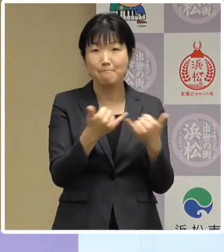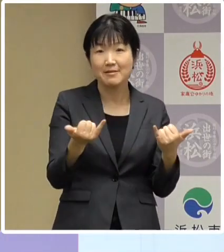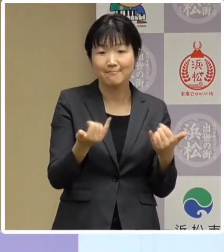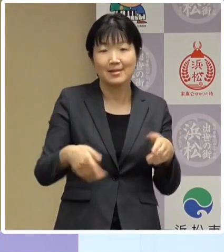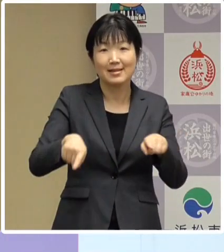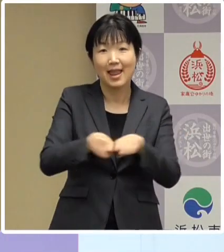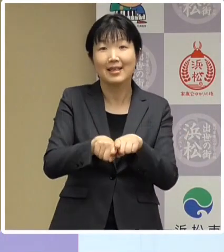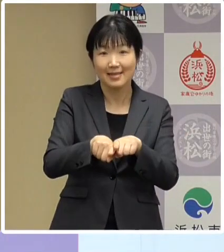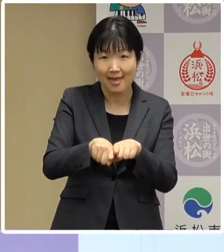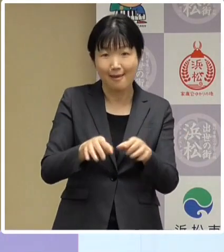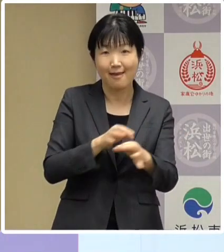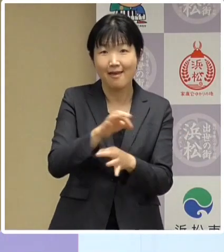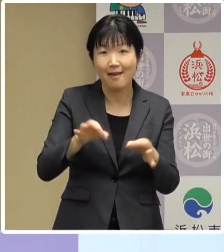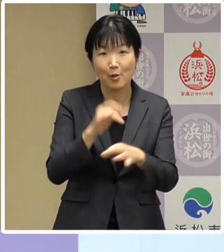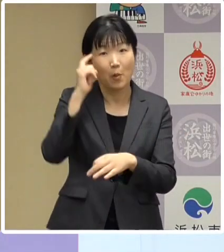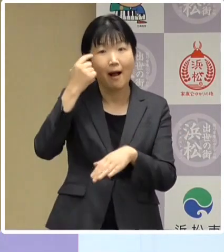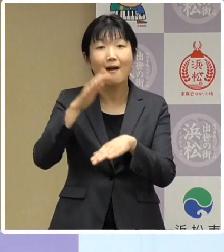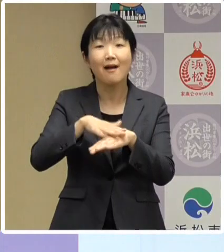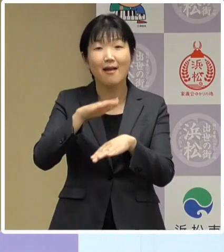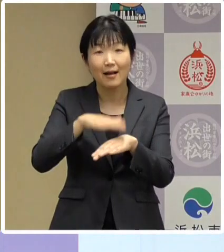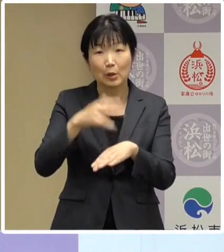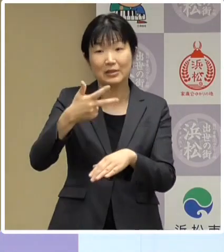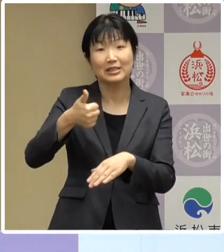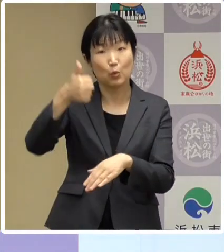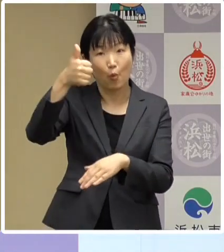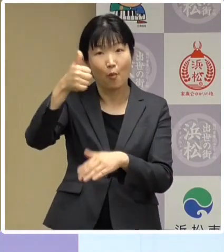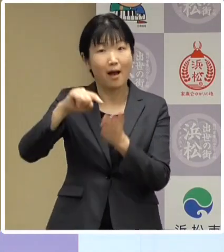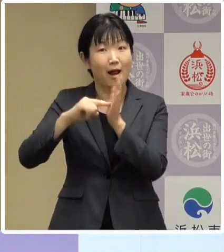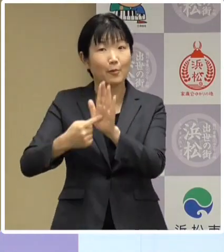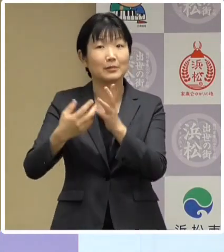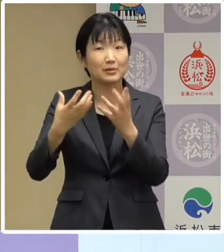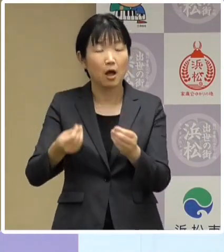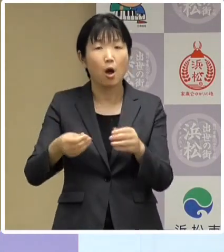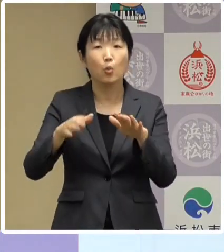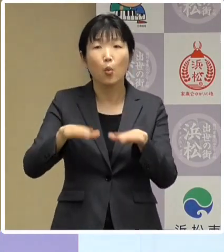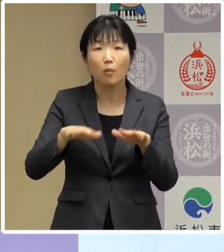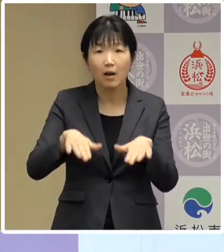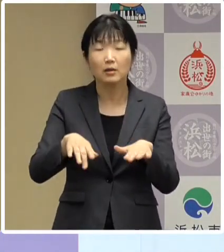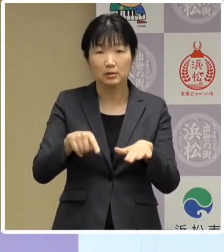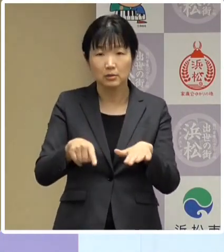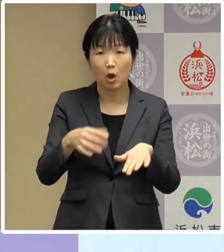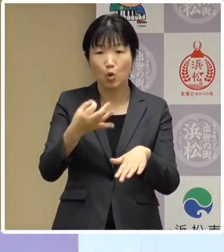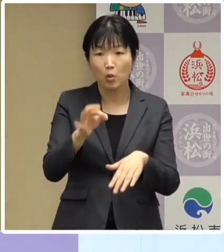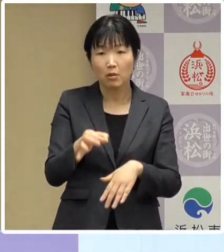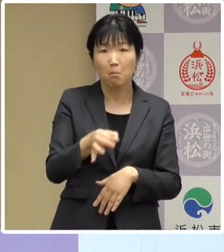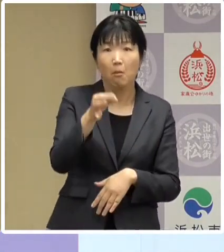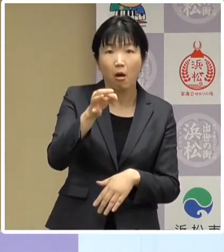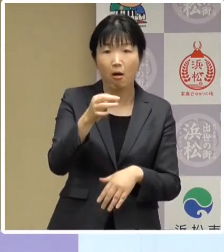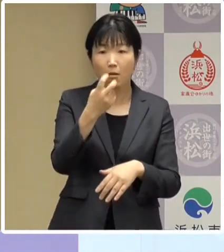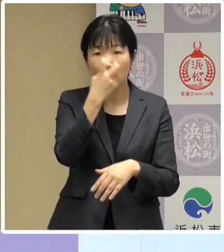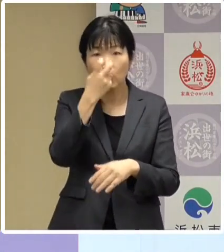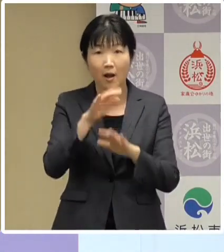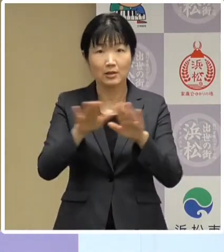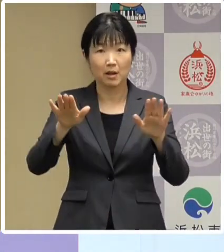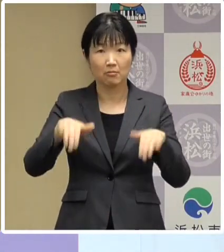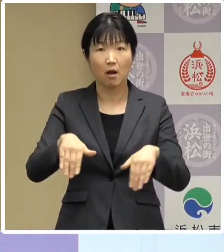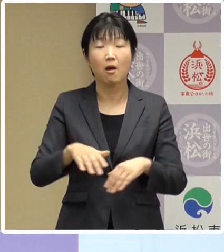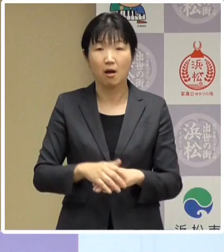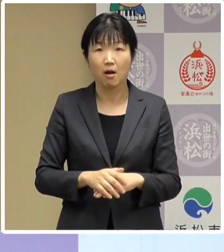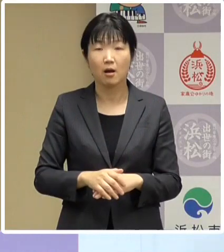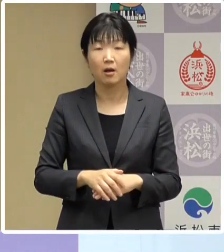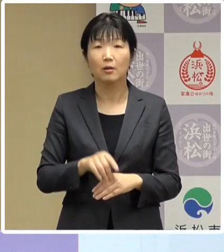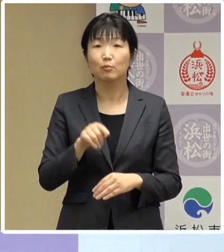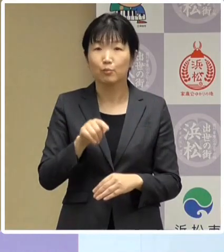え方みたいなものを示しているという状況の中で、今回検討が始まりますが、この前段の部分、つま